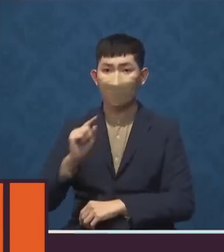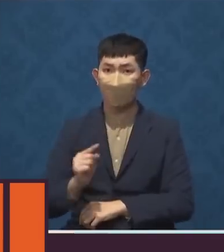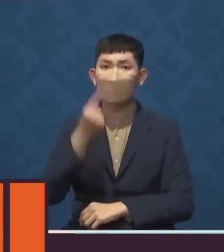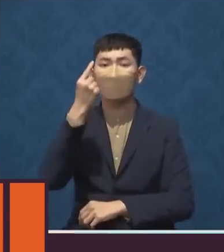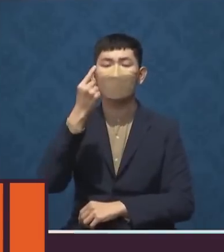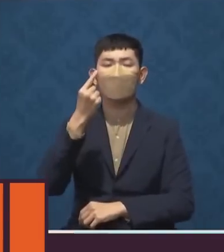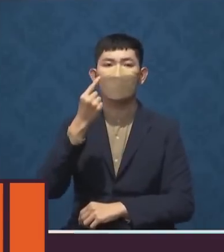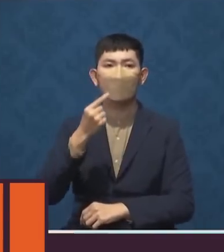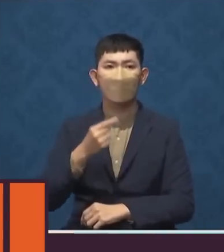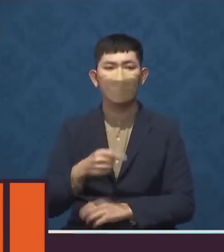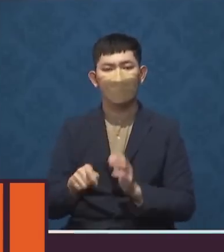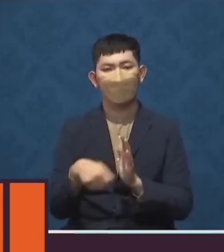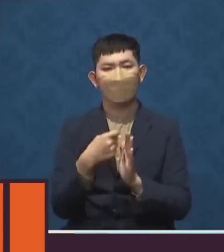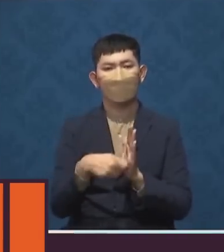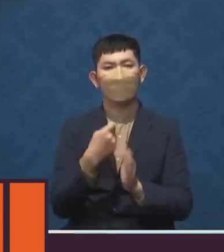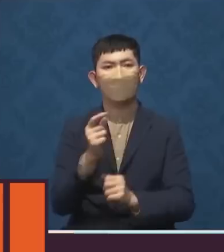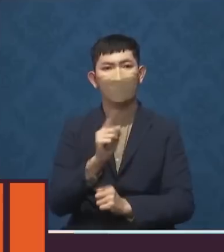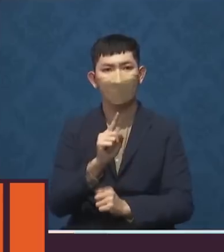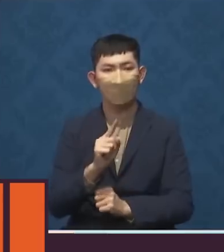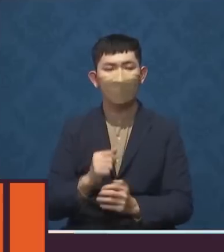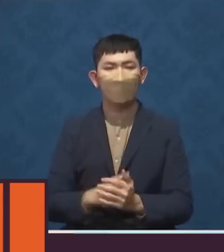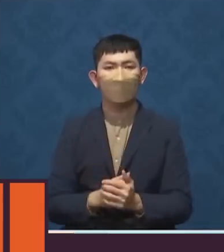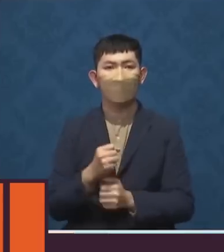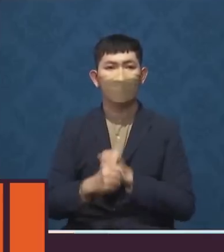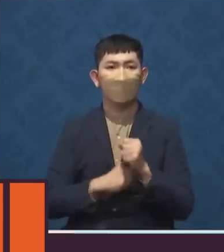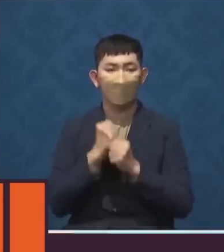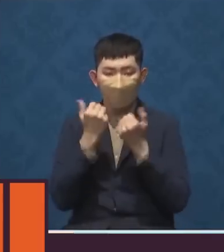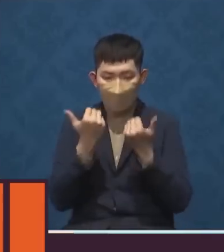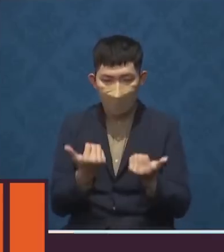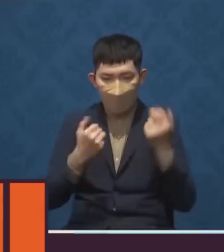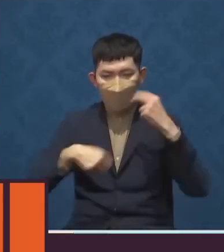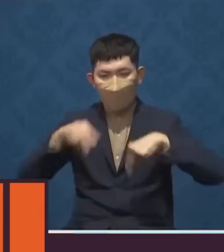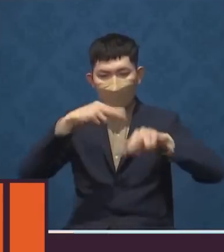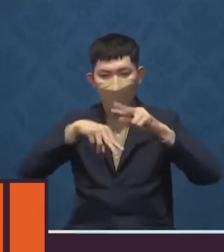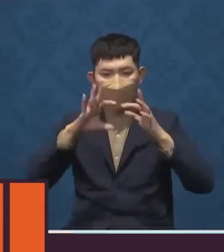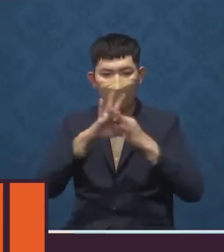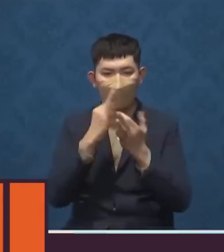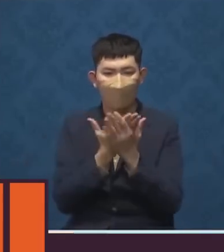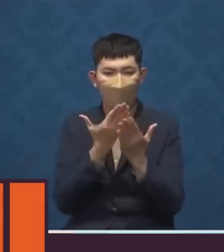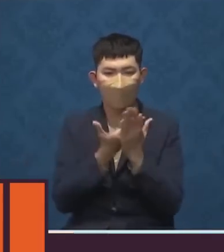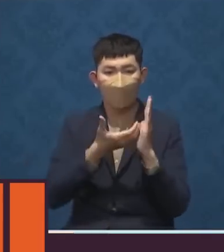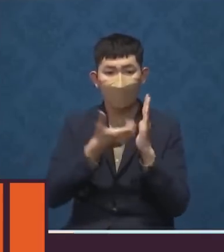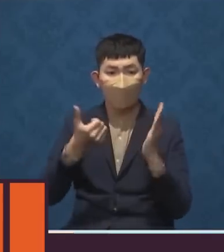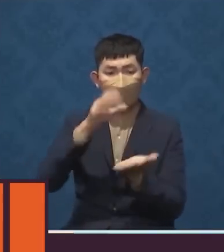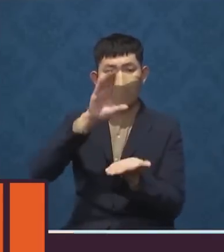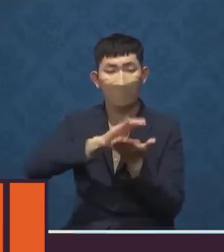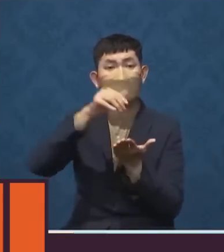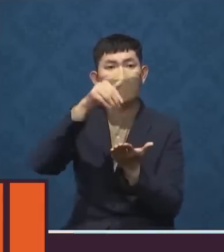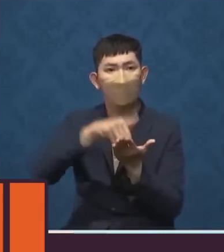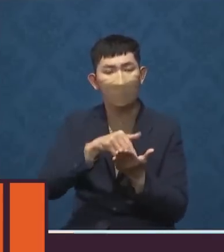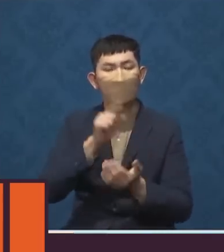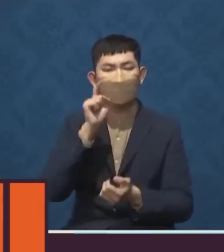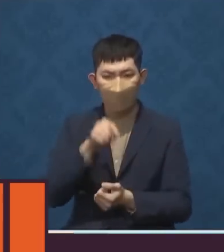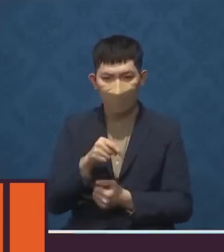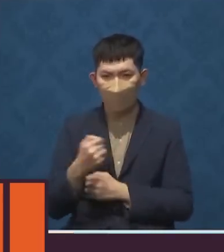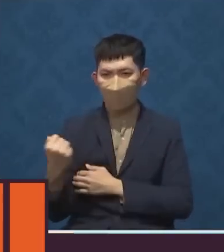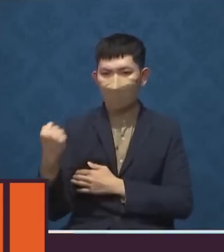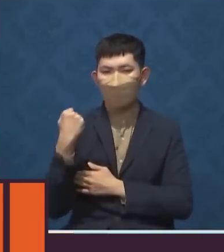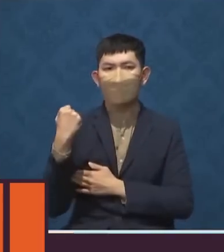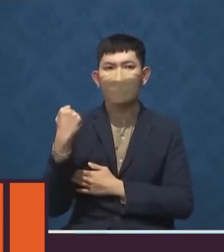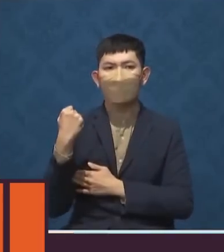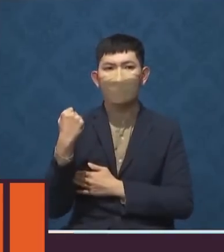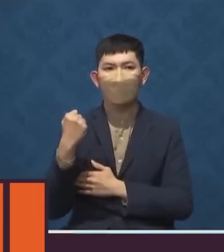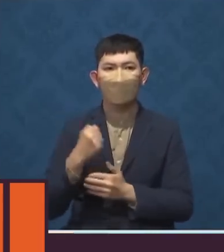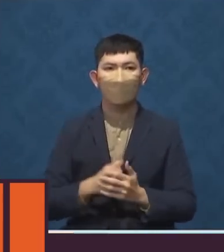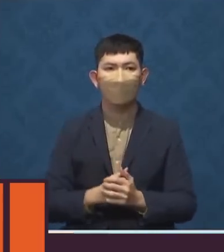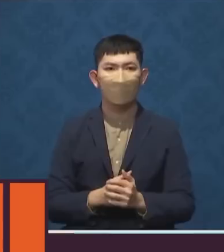รกและด้เหตุผลประเด็ดังก่าวครันปีนี้การตรจสอบการใช้กัประมาณทแวงบกรางจึงต้องมความเข้มงวดมาก